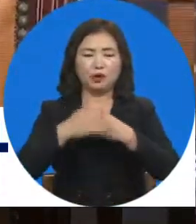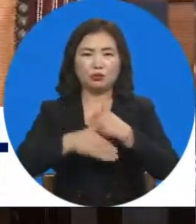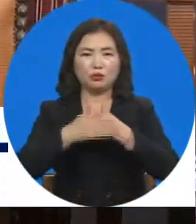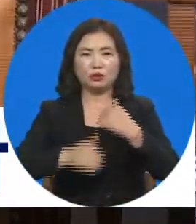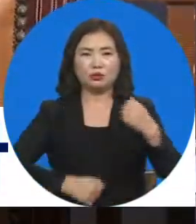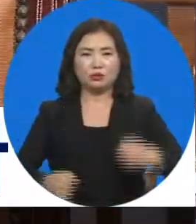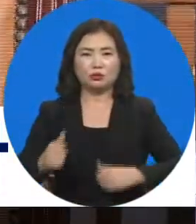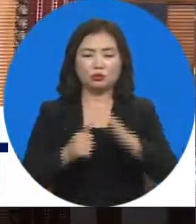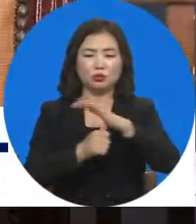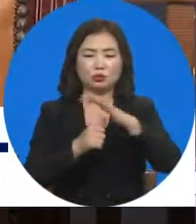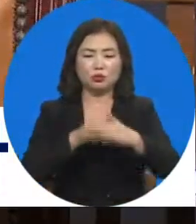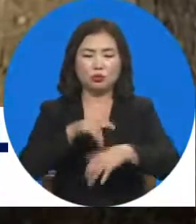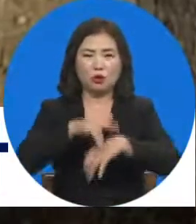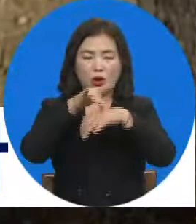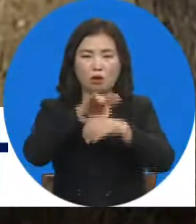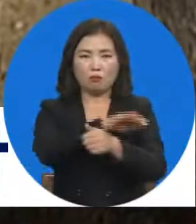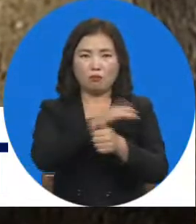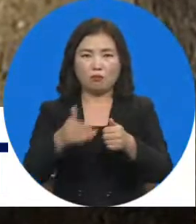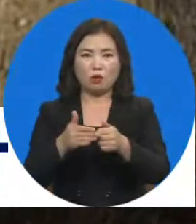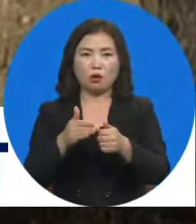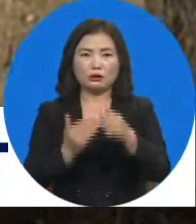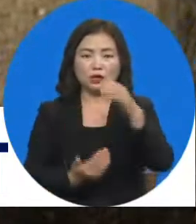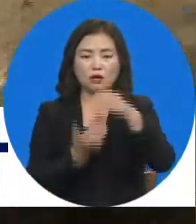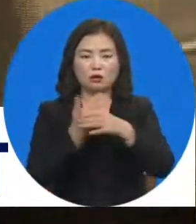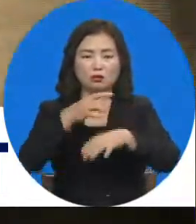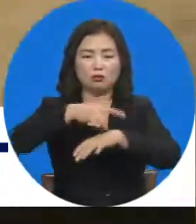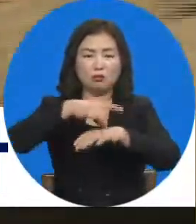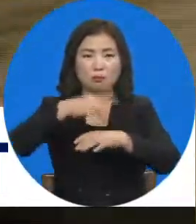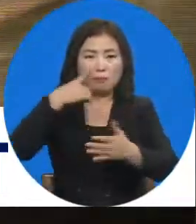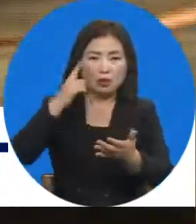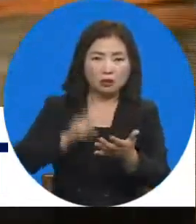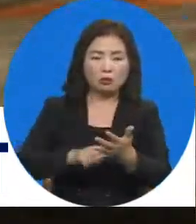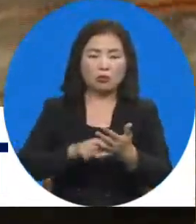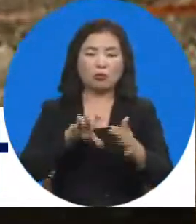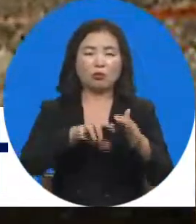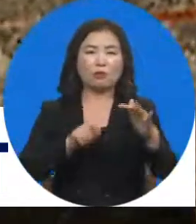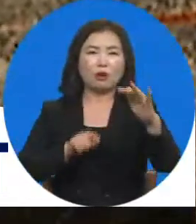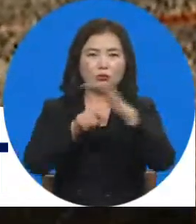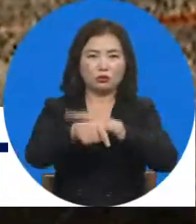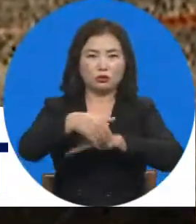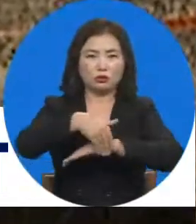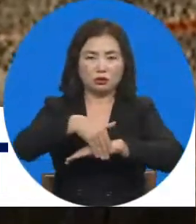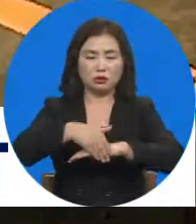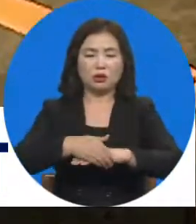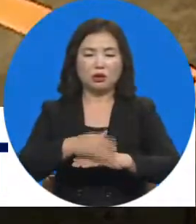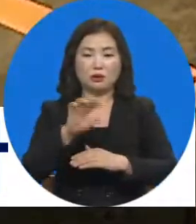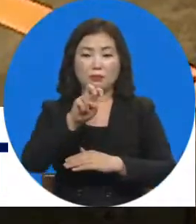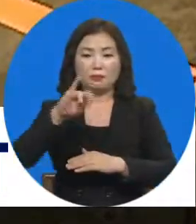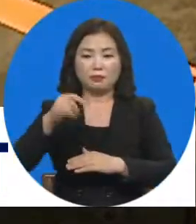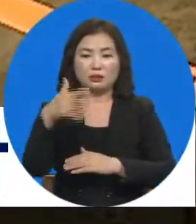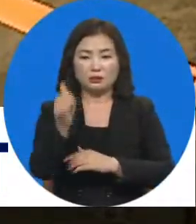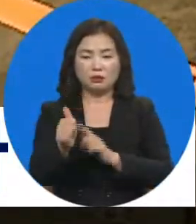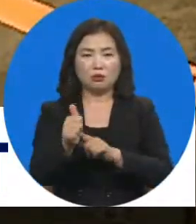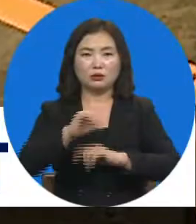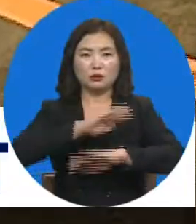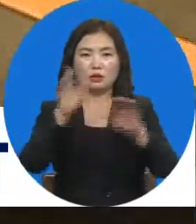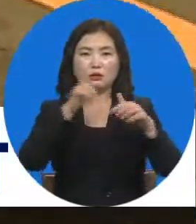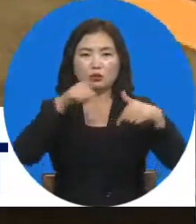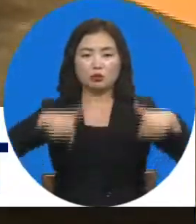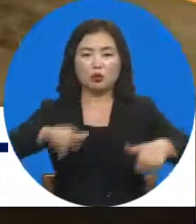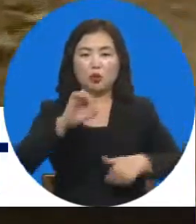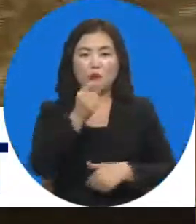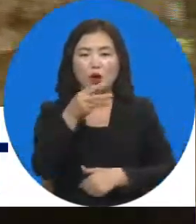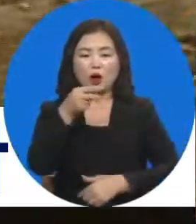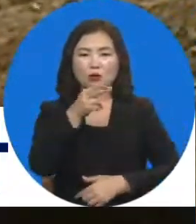개구리 소년 실종 암매장 사건의 유골 발견 현장을 방문합니다. 민 청장은 오늘 낮 달서구